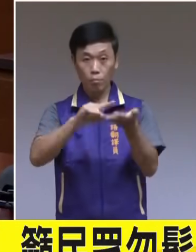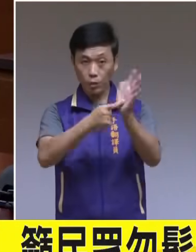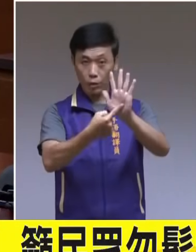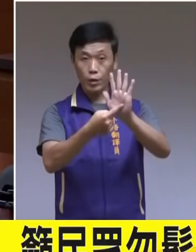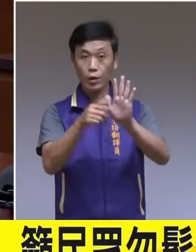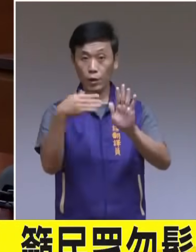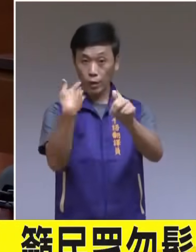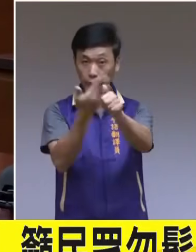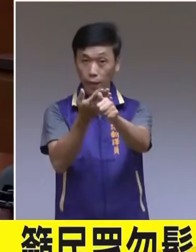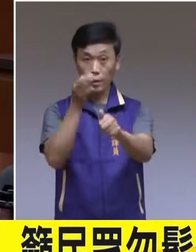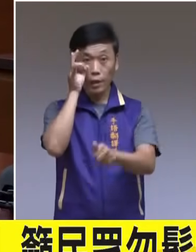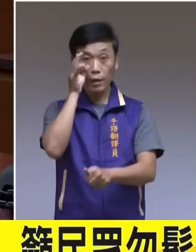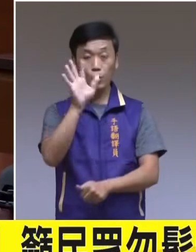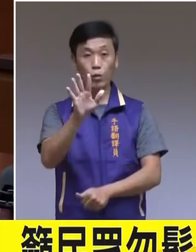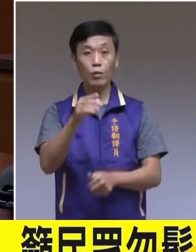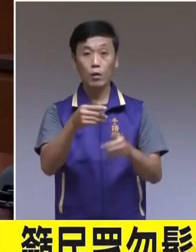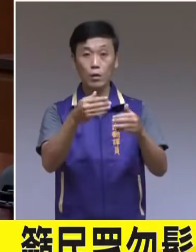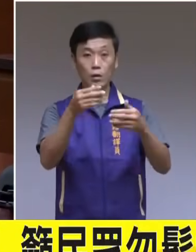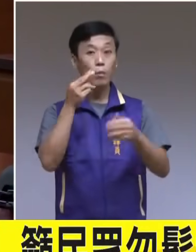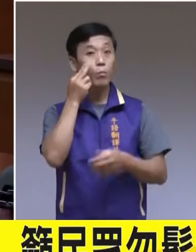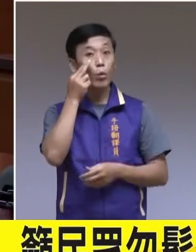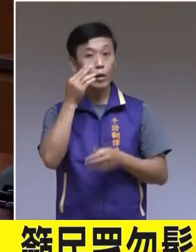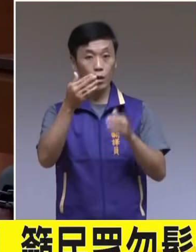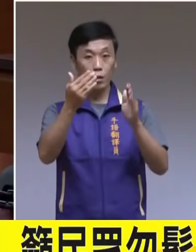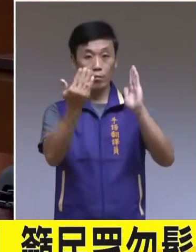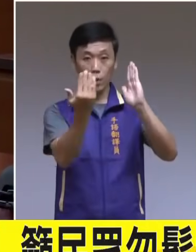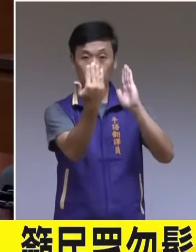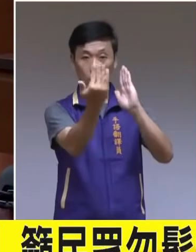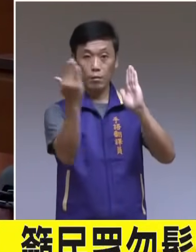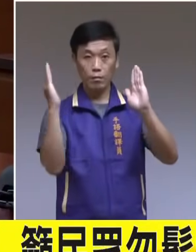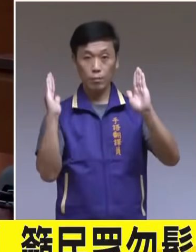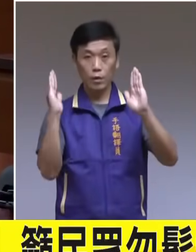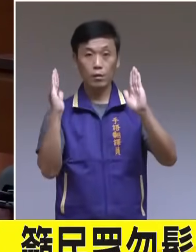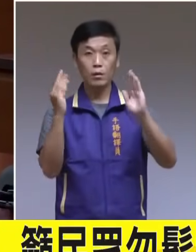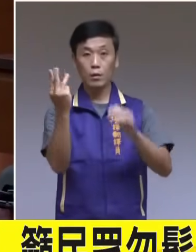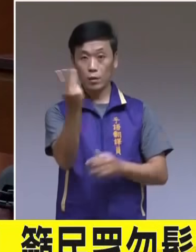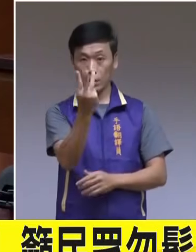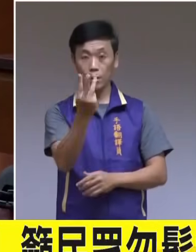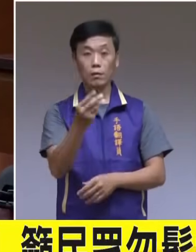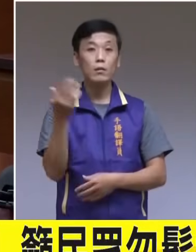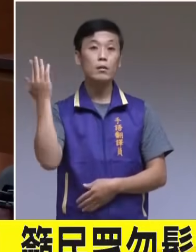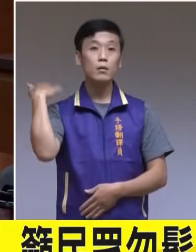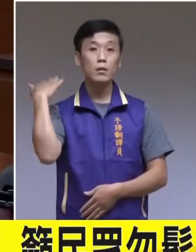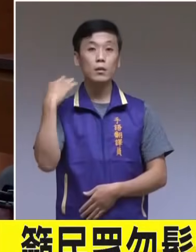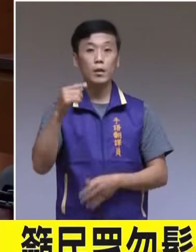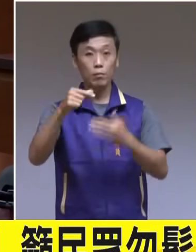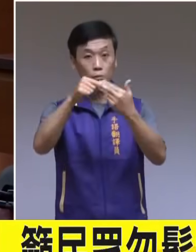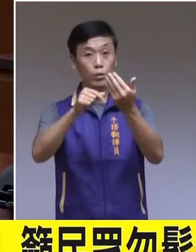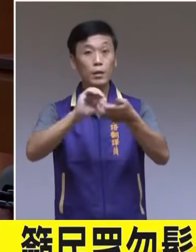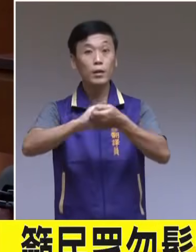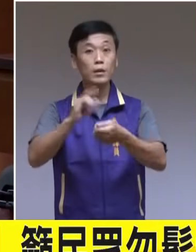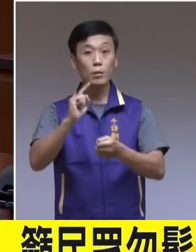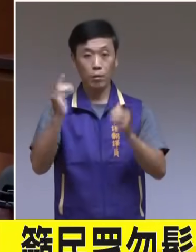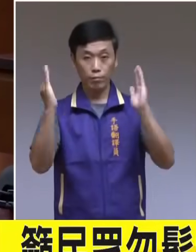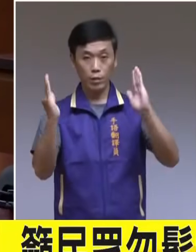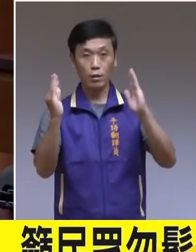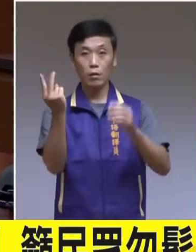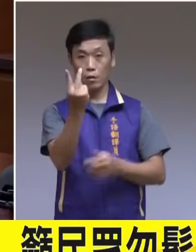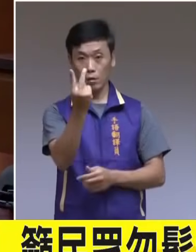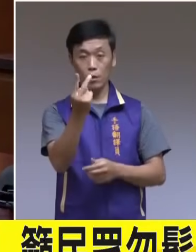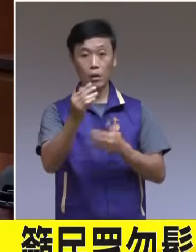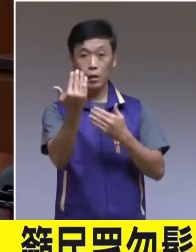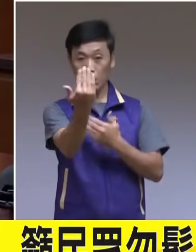那这个示范的这个隔板这个是一面两面三面，我们过去都是规定都是两面，那